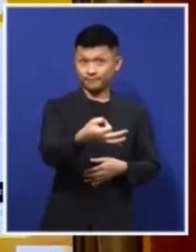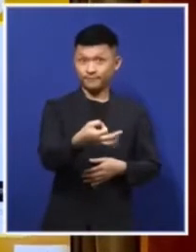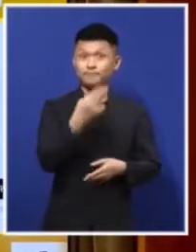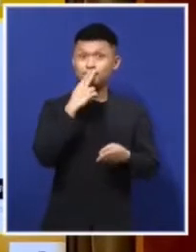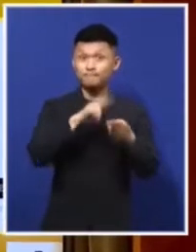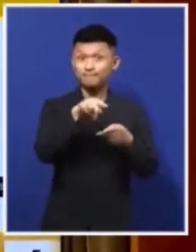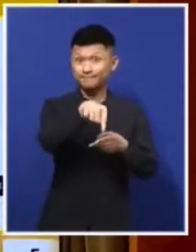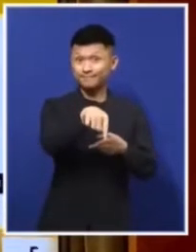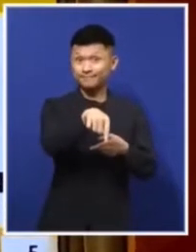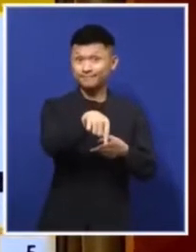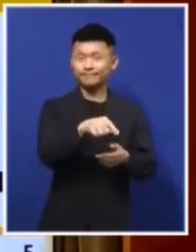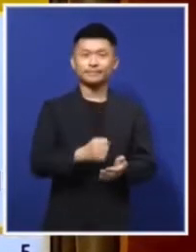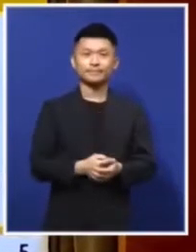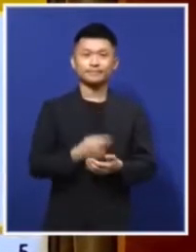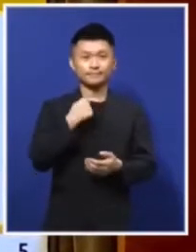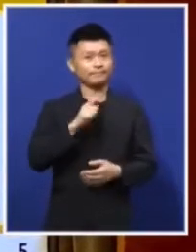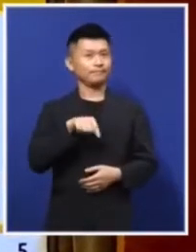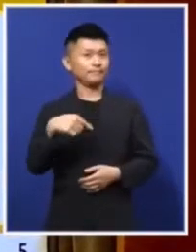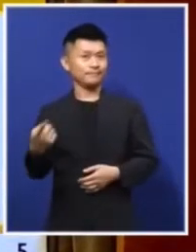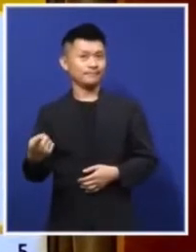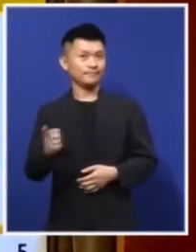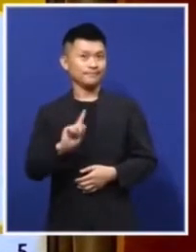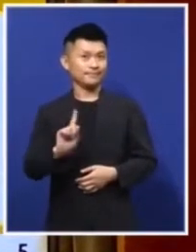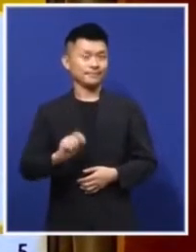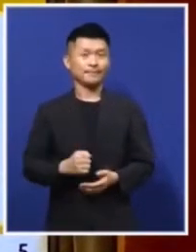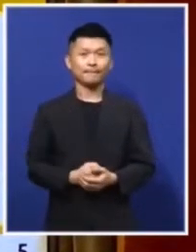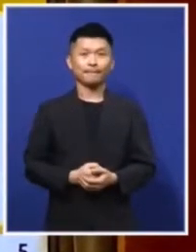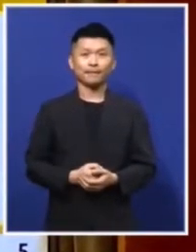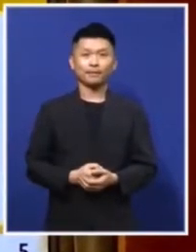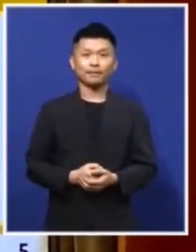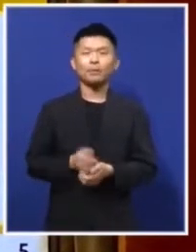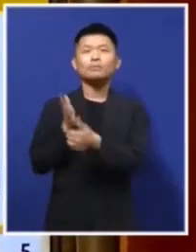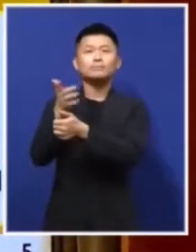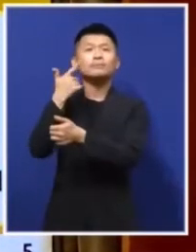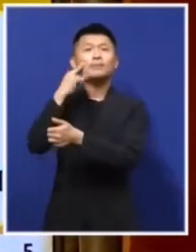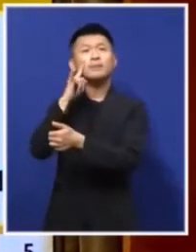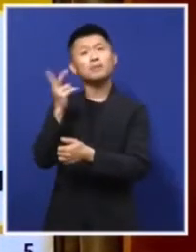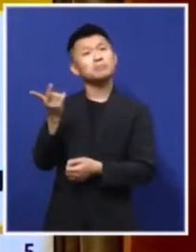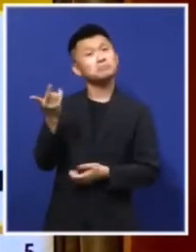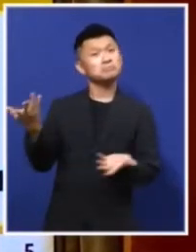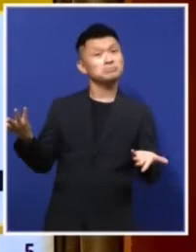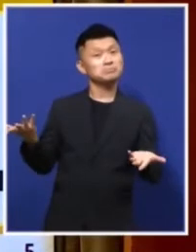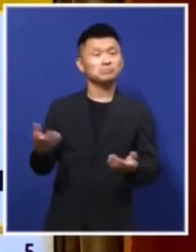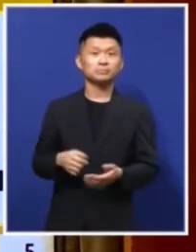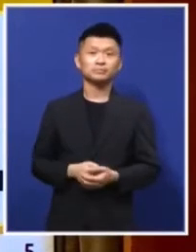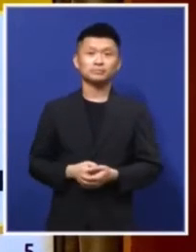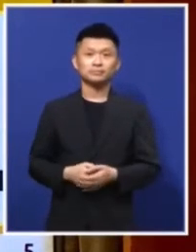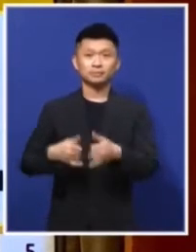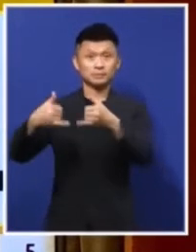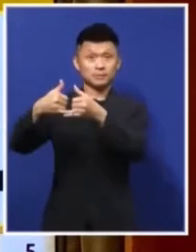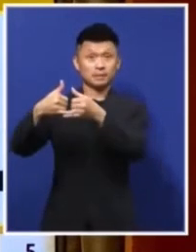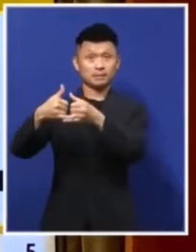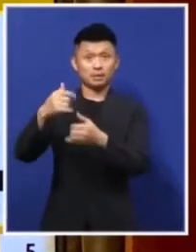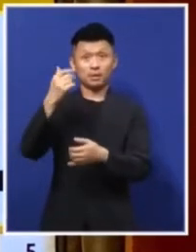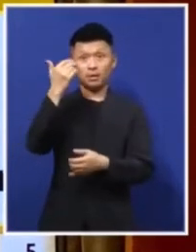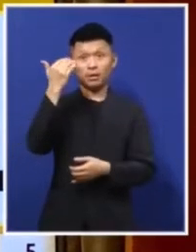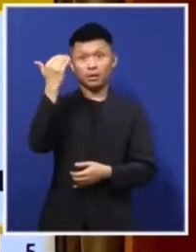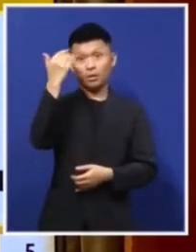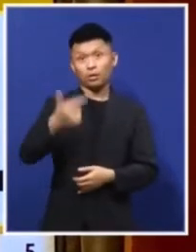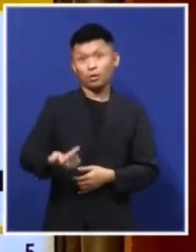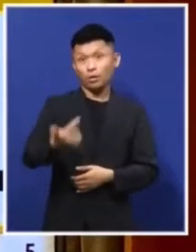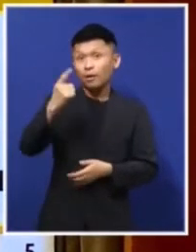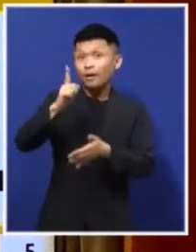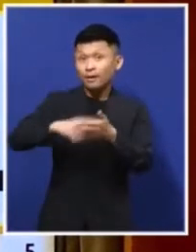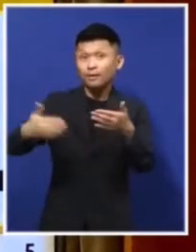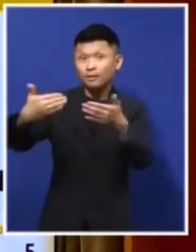那接下来我的下一个动作应该就会去问我爸妈这个，因为他们手上都有健保快易通哦，就是问健保快